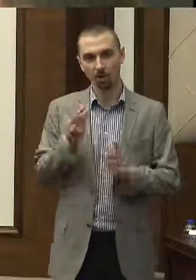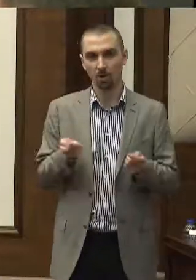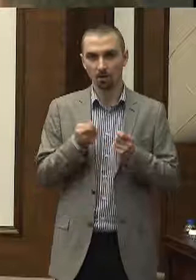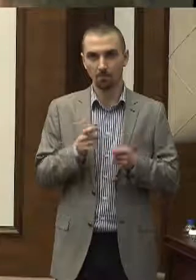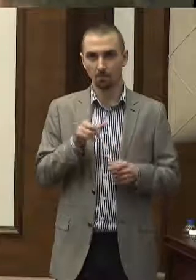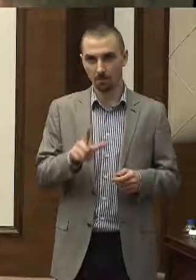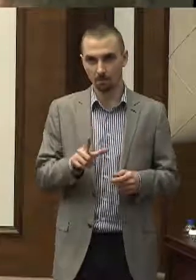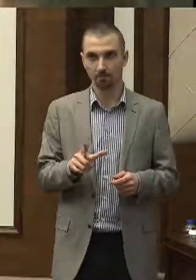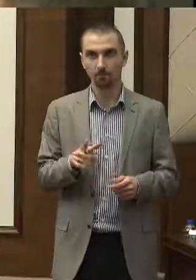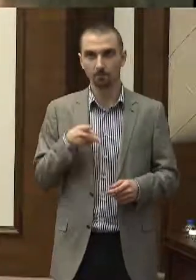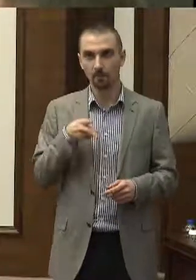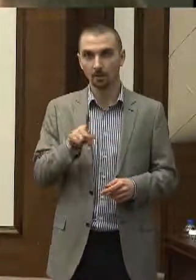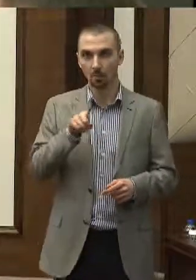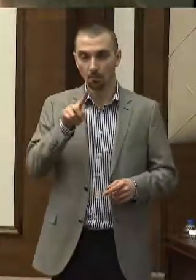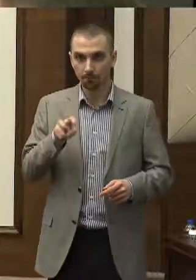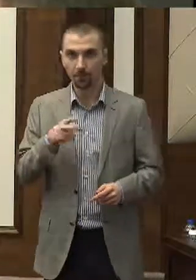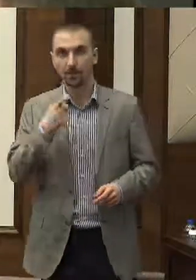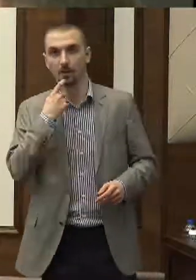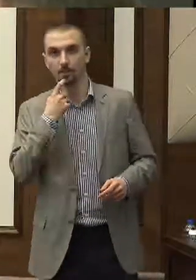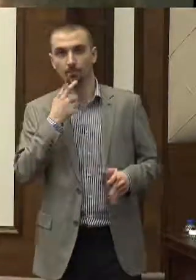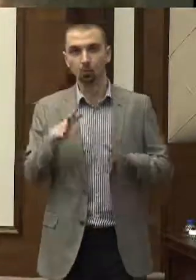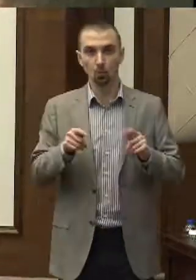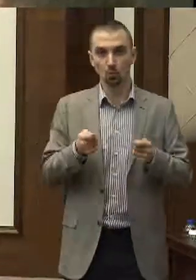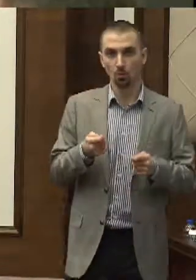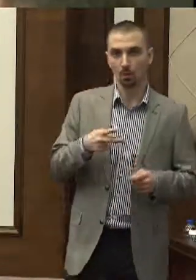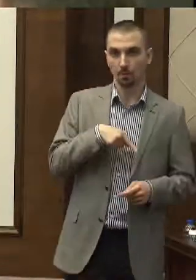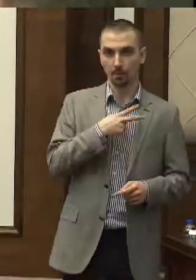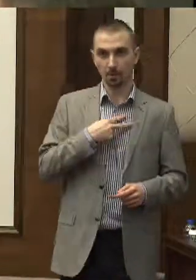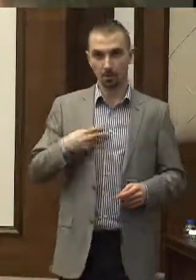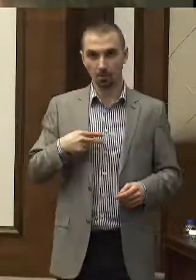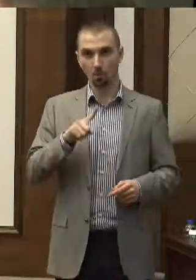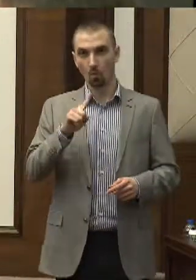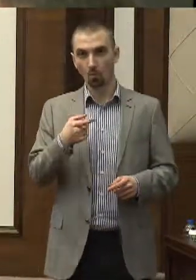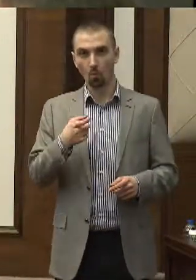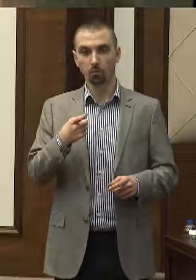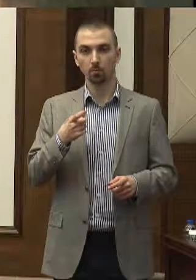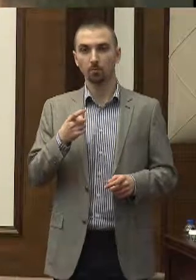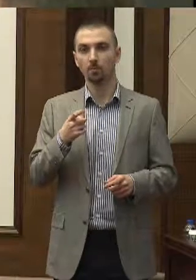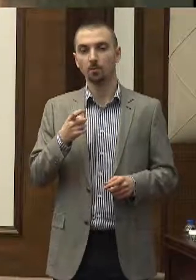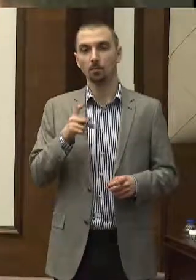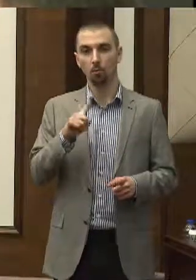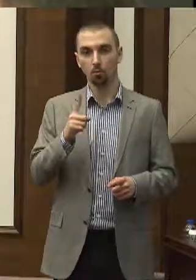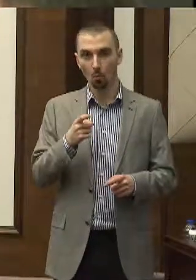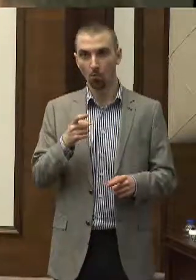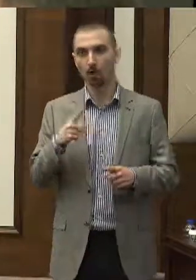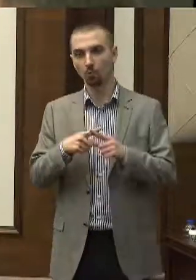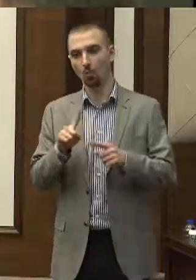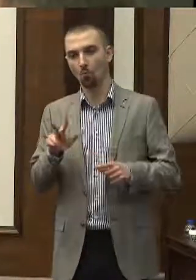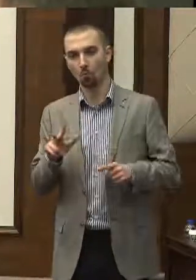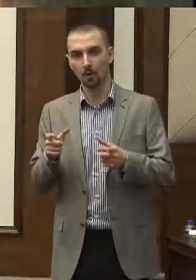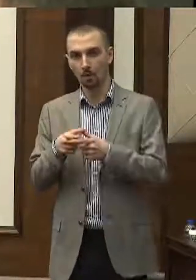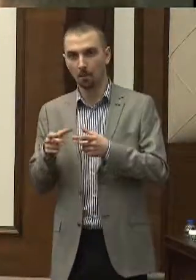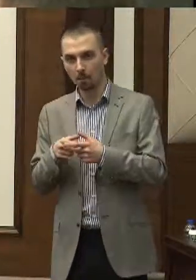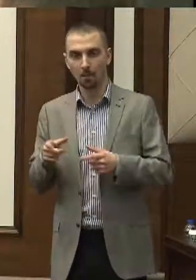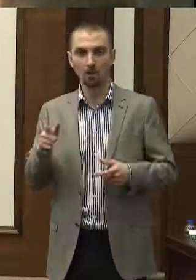düşünüyorum. 2018 yılında Büyükçekmece Belediyespor 19 takımı ve Güzelce Spor bu 13 takımı gruplarında